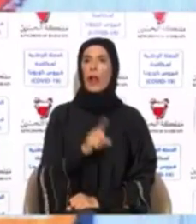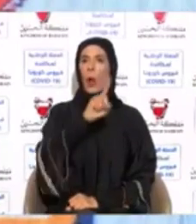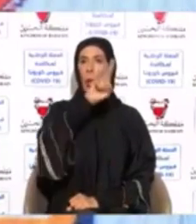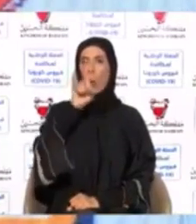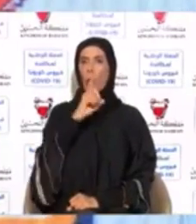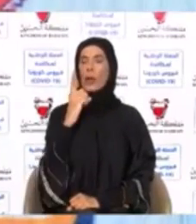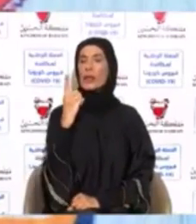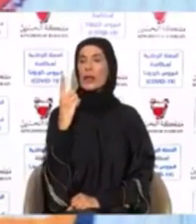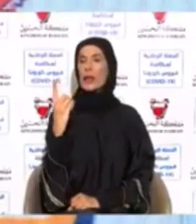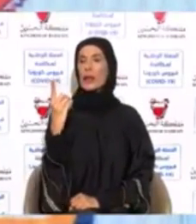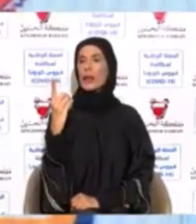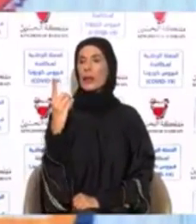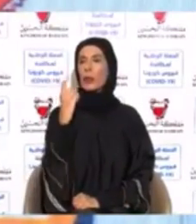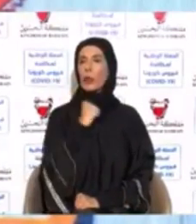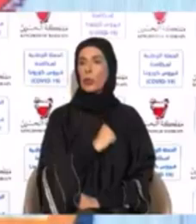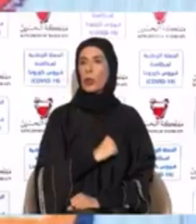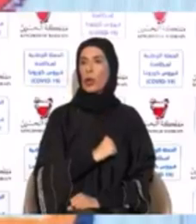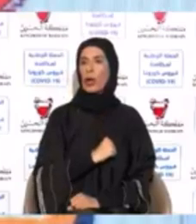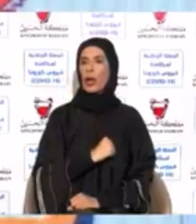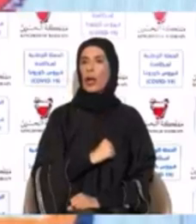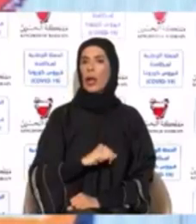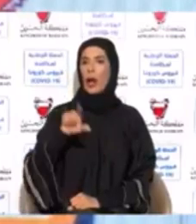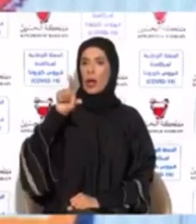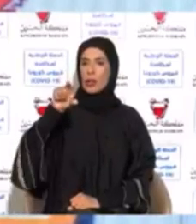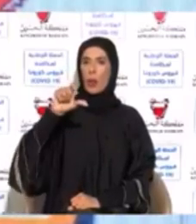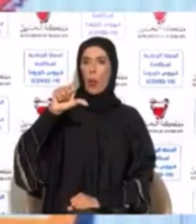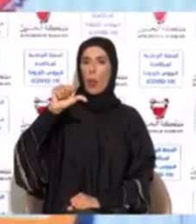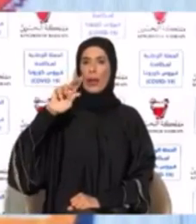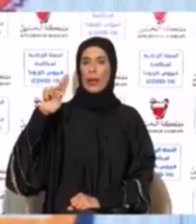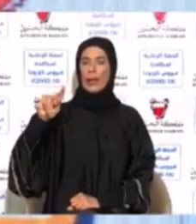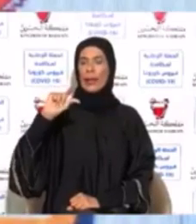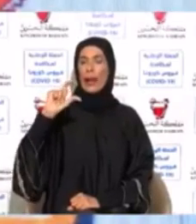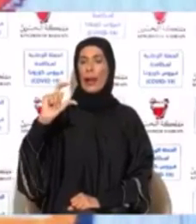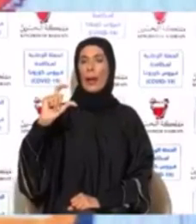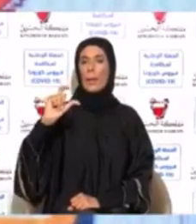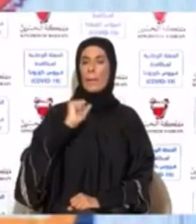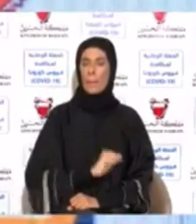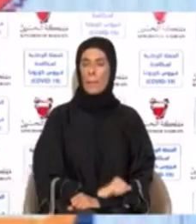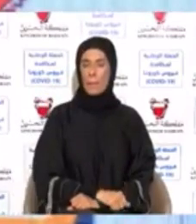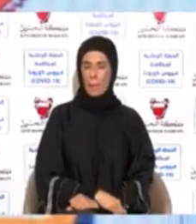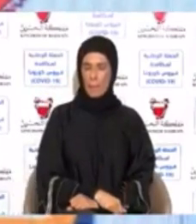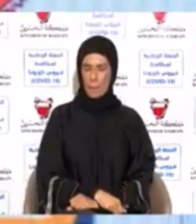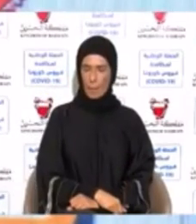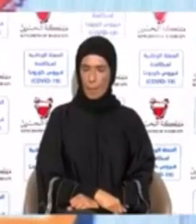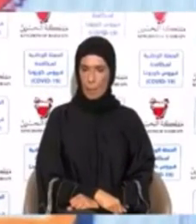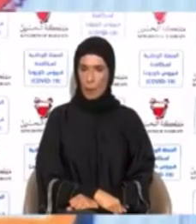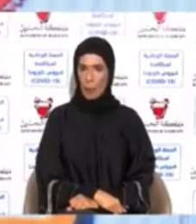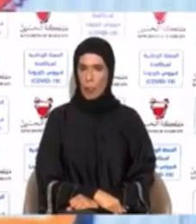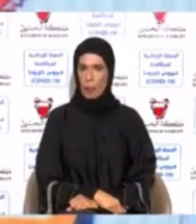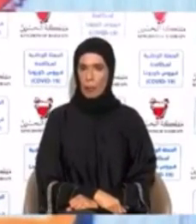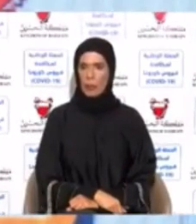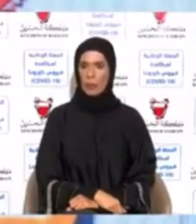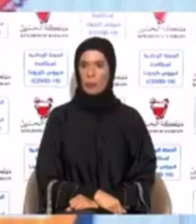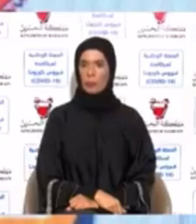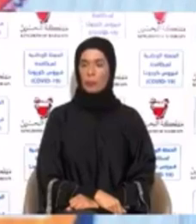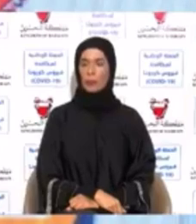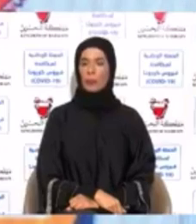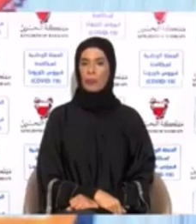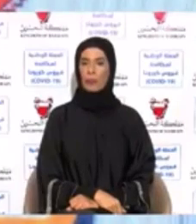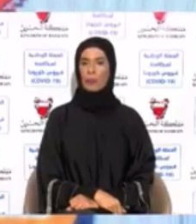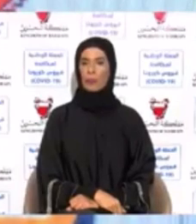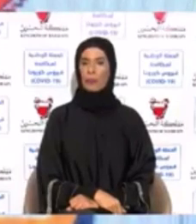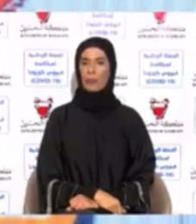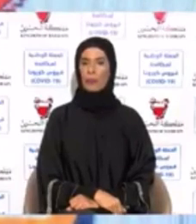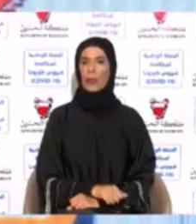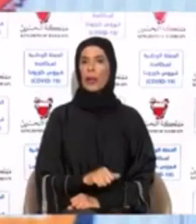السؤال الأول موجه لسعادة الدكتور وليد المانع من الزميلة فاطمة علي صحيفة أخبار الخليج.